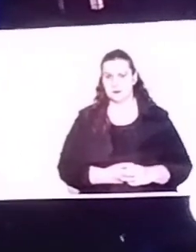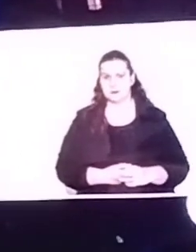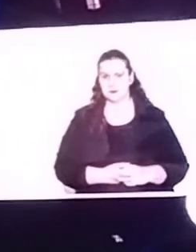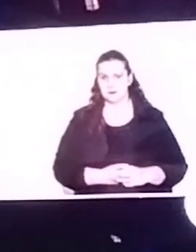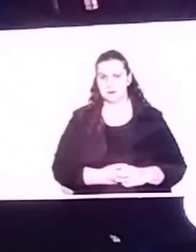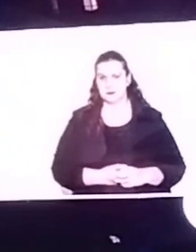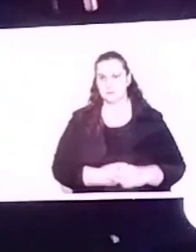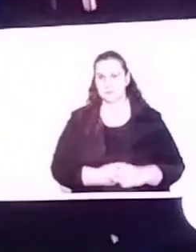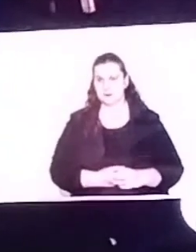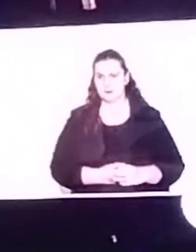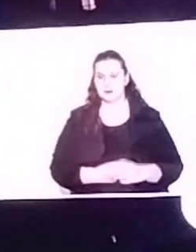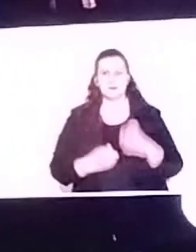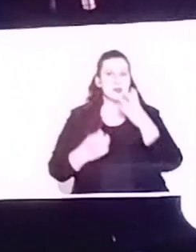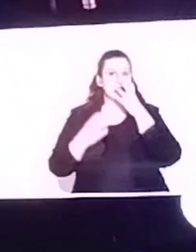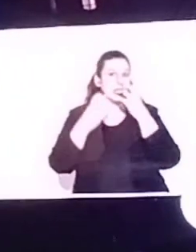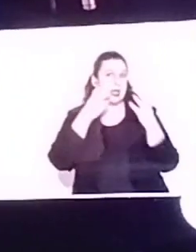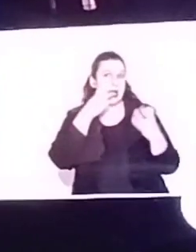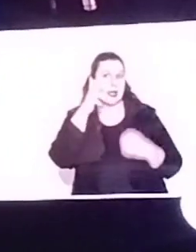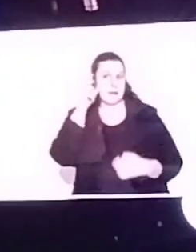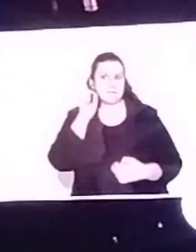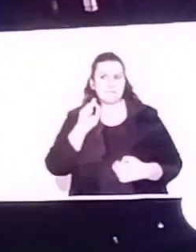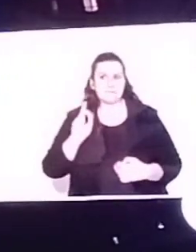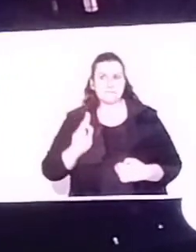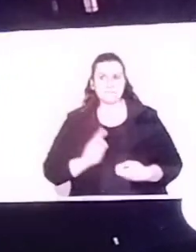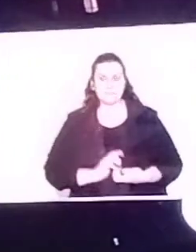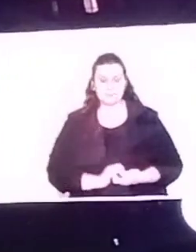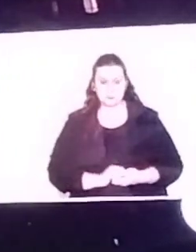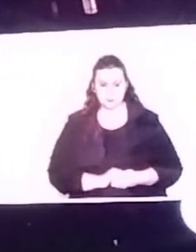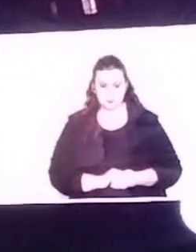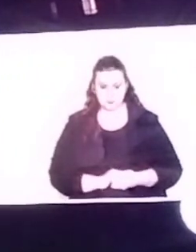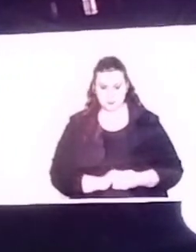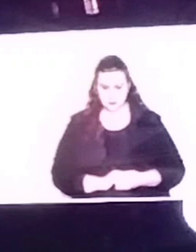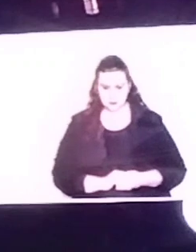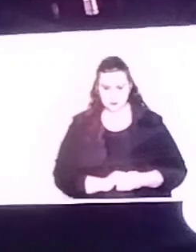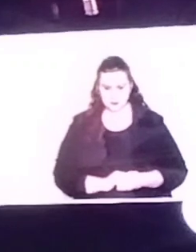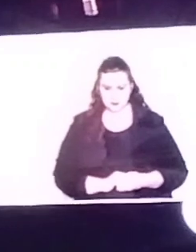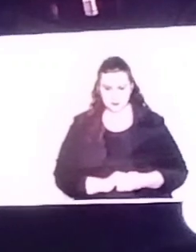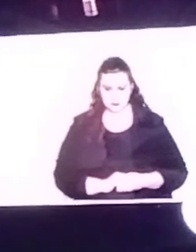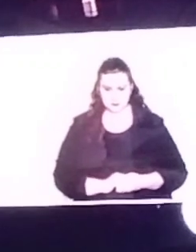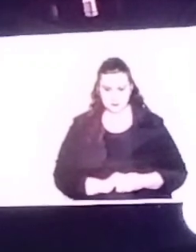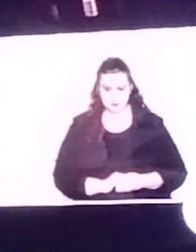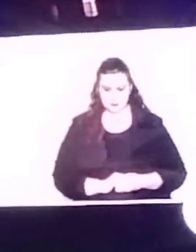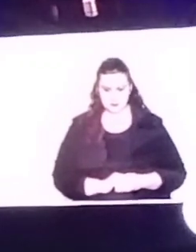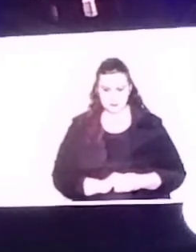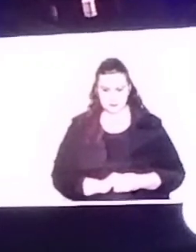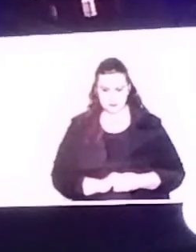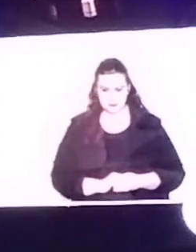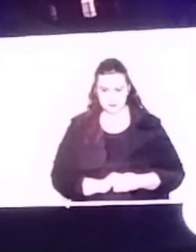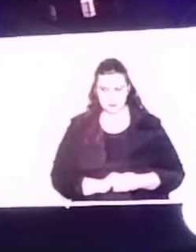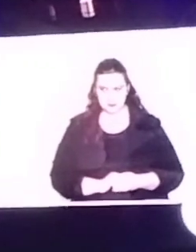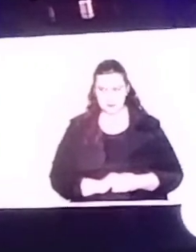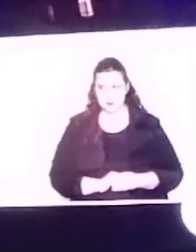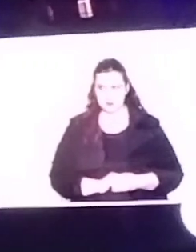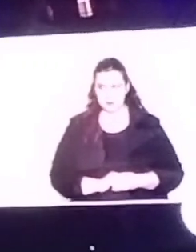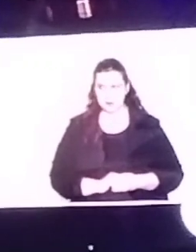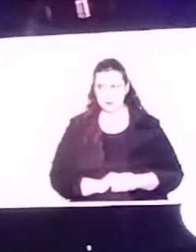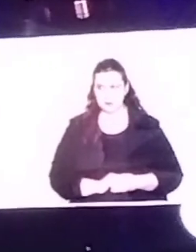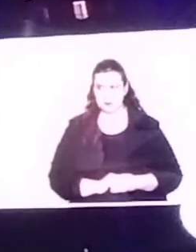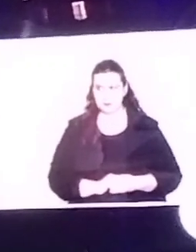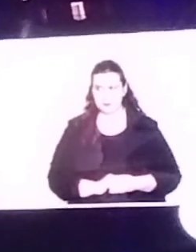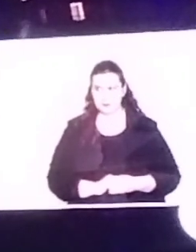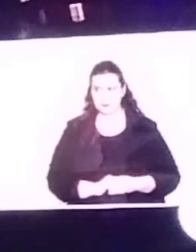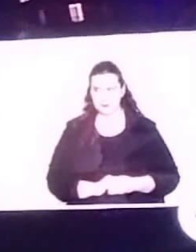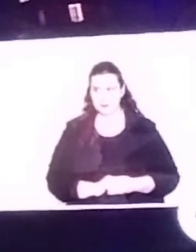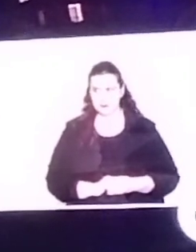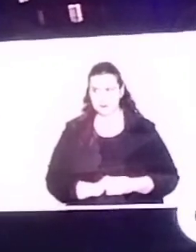llum, però no sabem, no tenim clar. Hi havia preocupació en l'ambient per algo, que és el que crec que els ha cridat l'atenció,